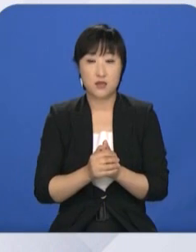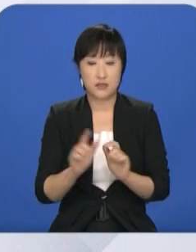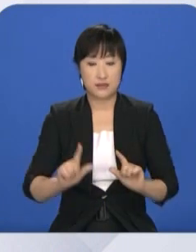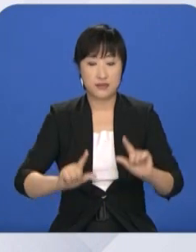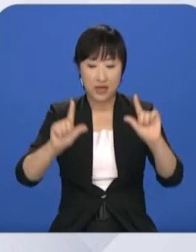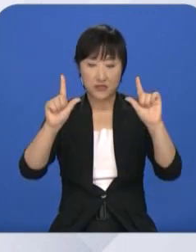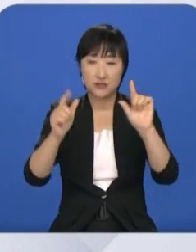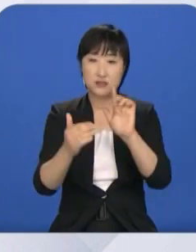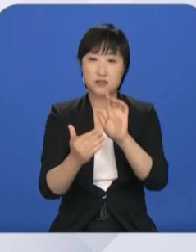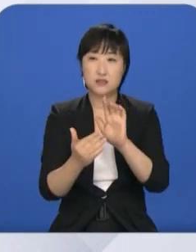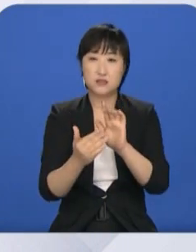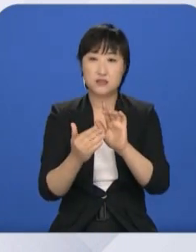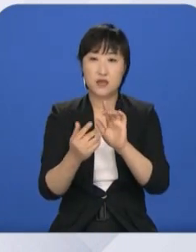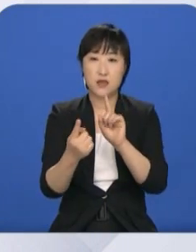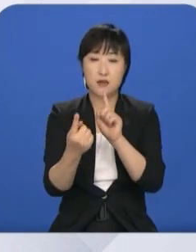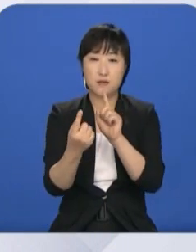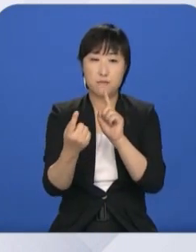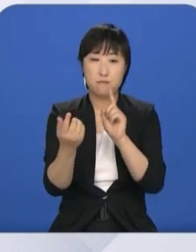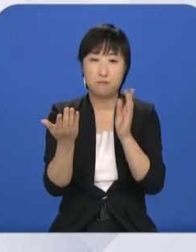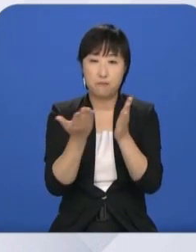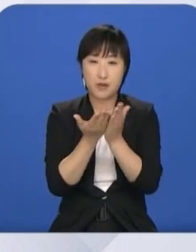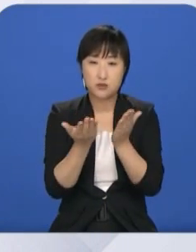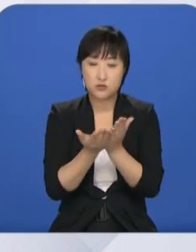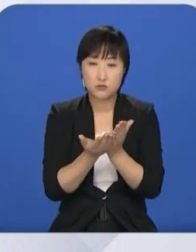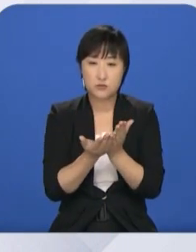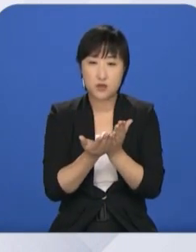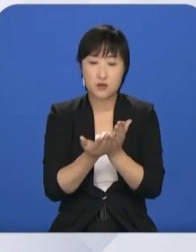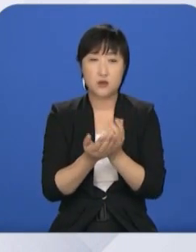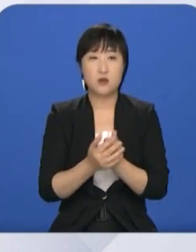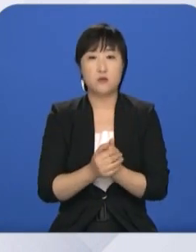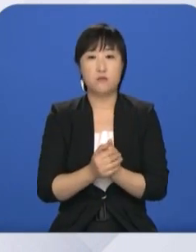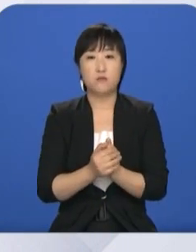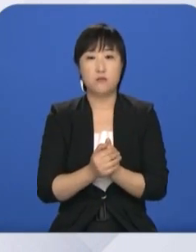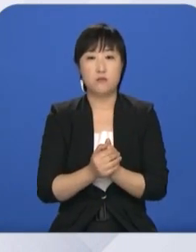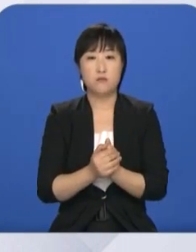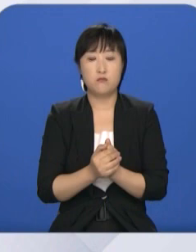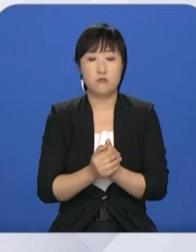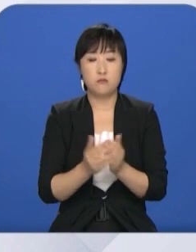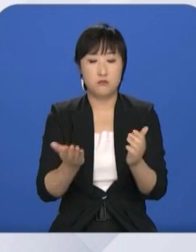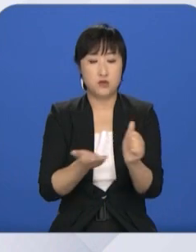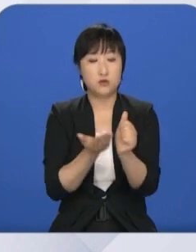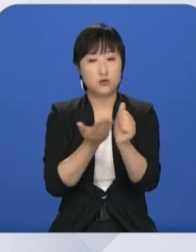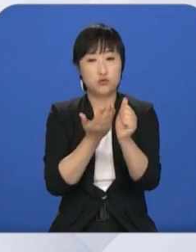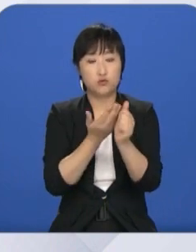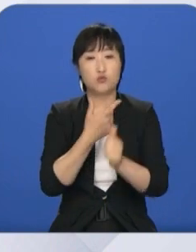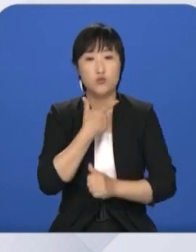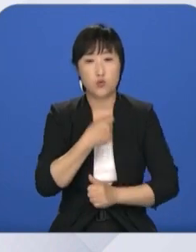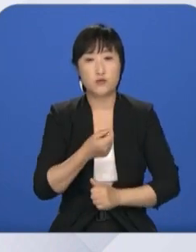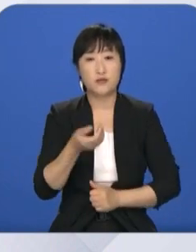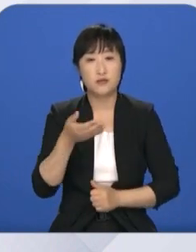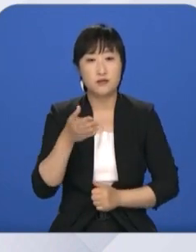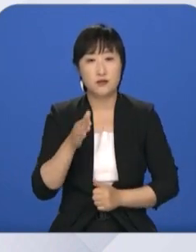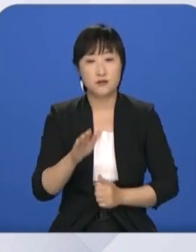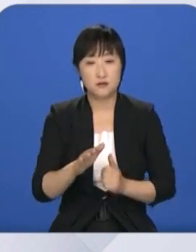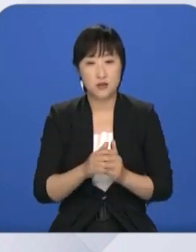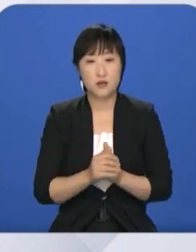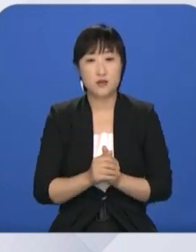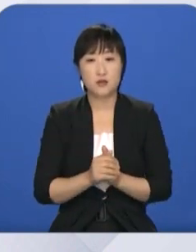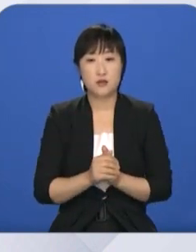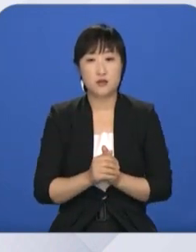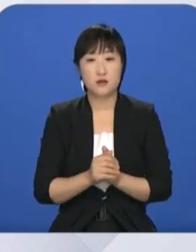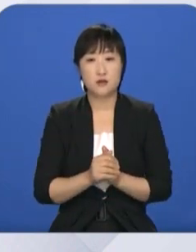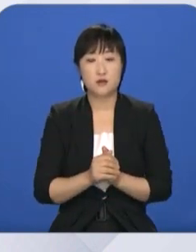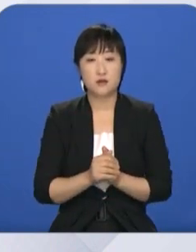기후 대응 농업을 고부가가치 농업 품목으로 육성하고자 하는데